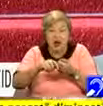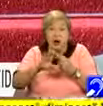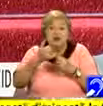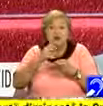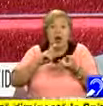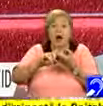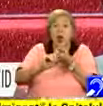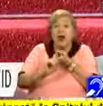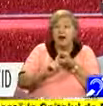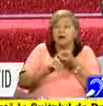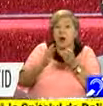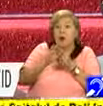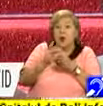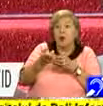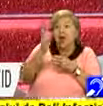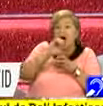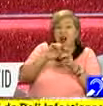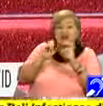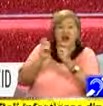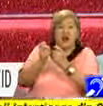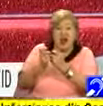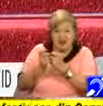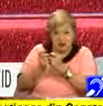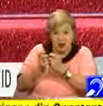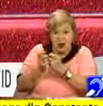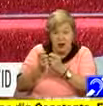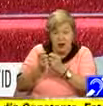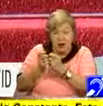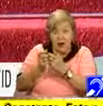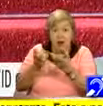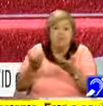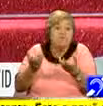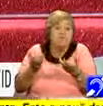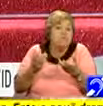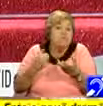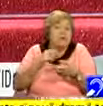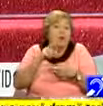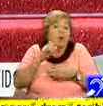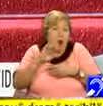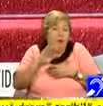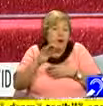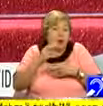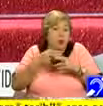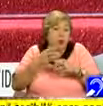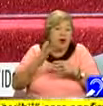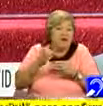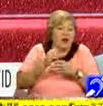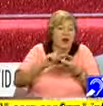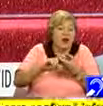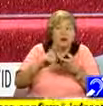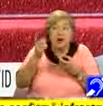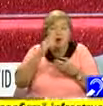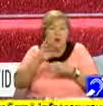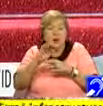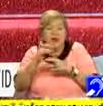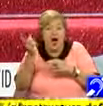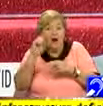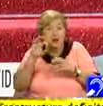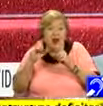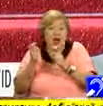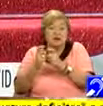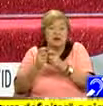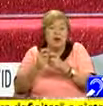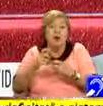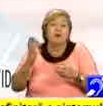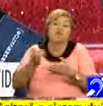clase vecine cu care a interacționat acel elev, se va suspenda activitatea cu prezență fizică și